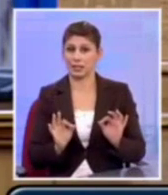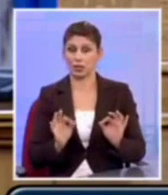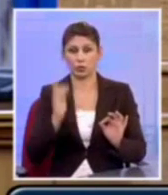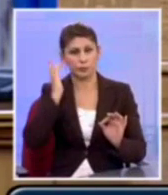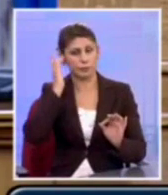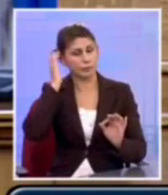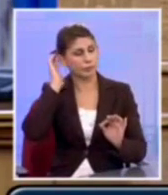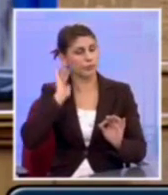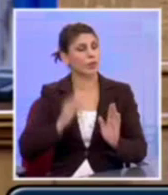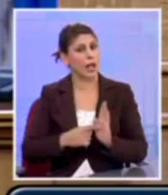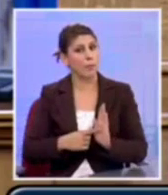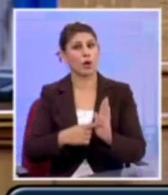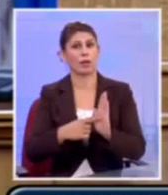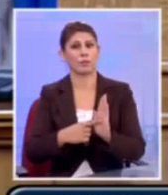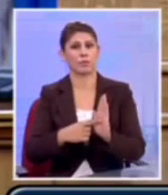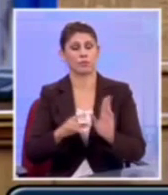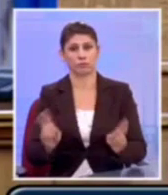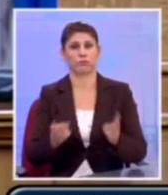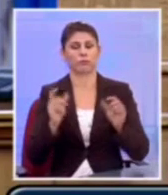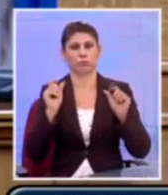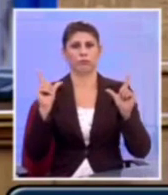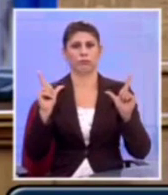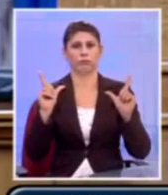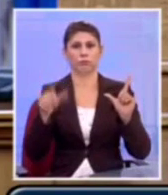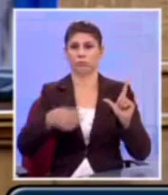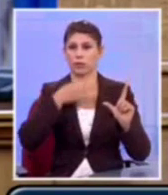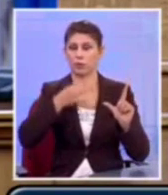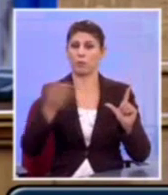και αποκαλυπτικές οι τοποθετήσεις